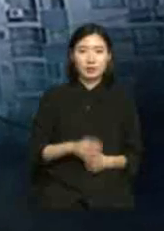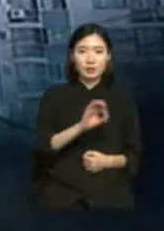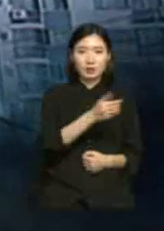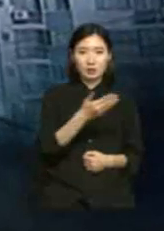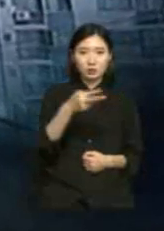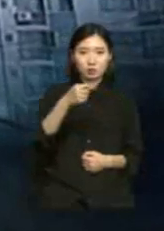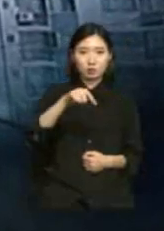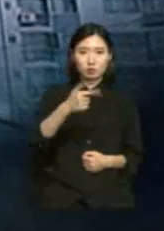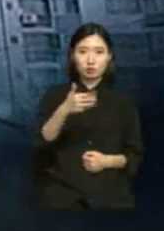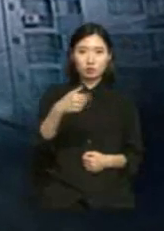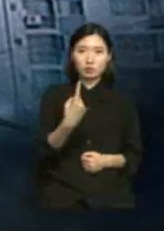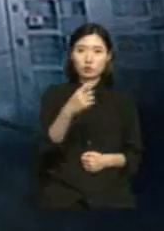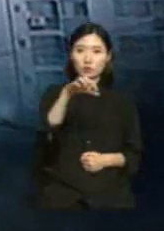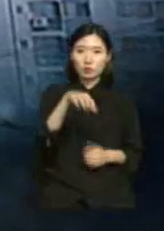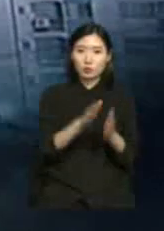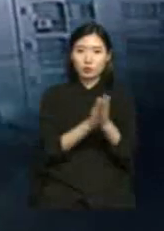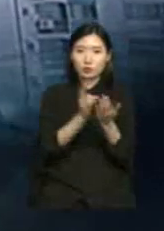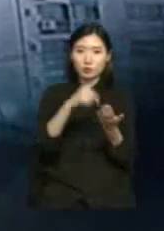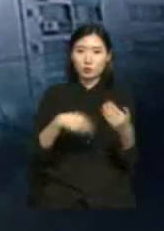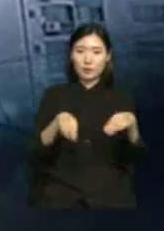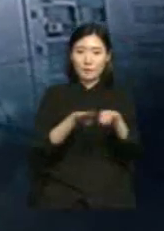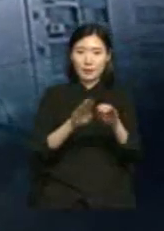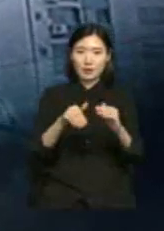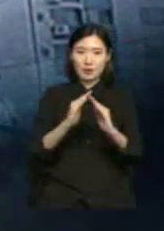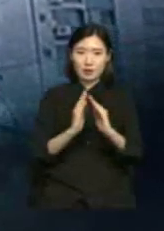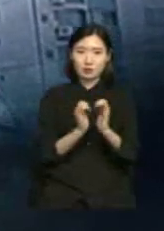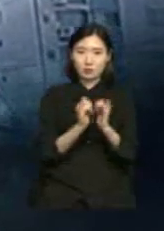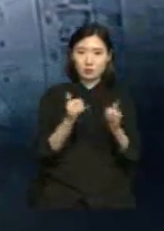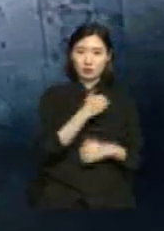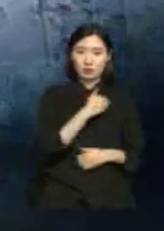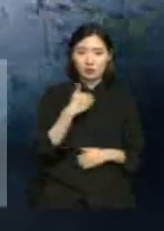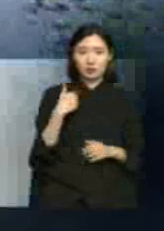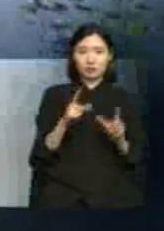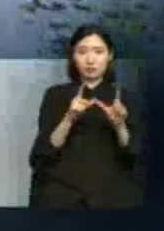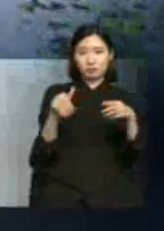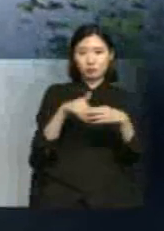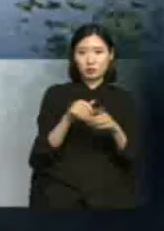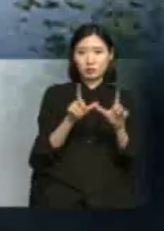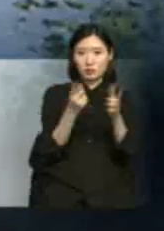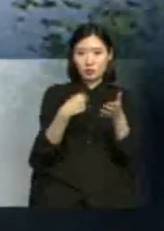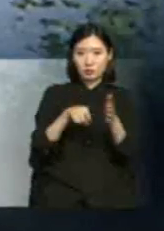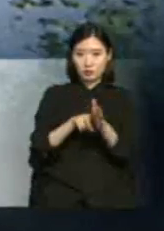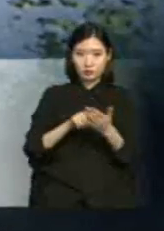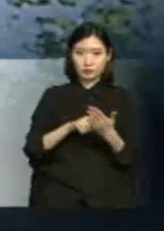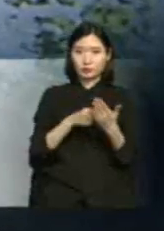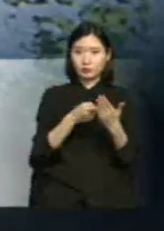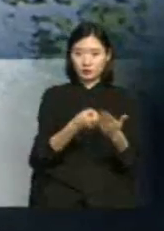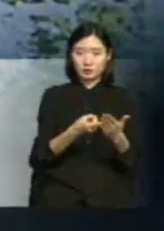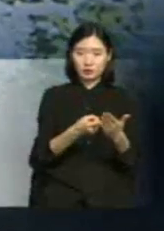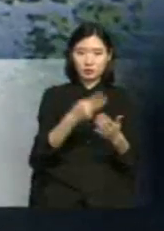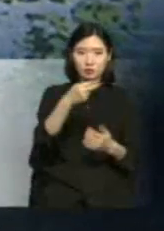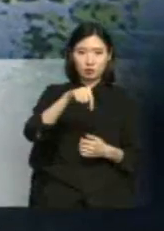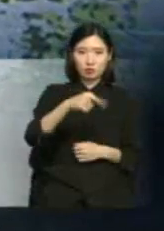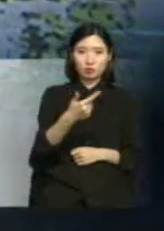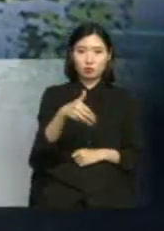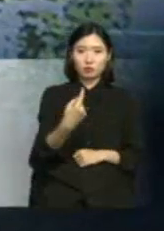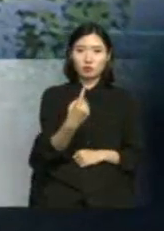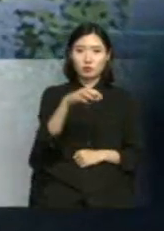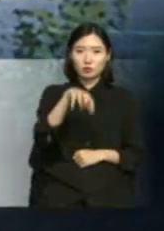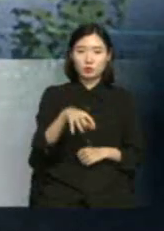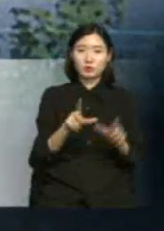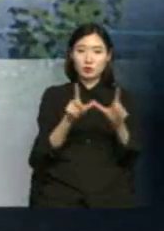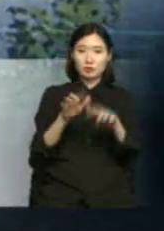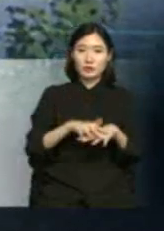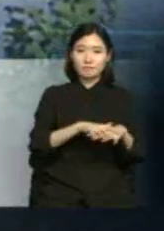강동구 둔촌동에 도서관이 건립됩니다. 주민들의 여가와 문화생활을 위해 추진되는 것인데요. 둔촌동 지역의 생활